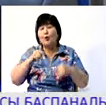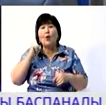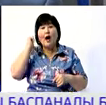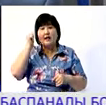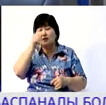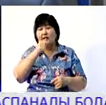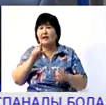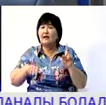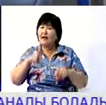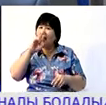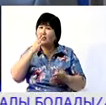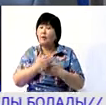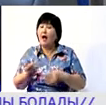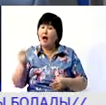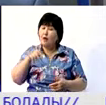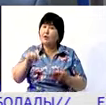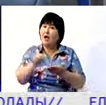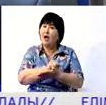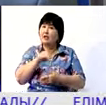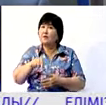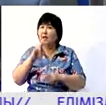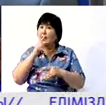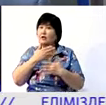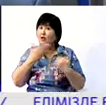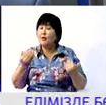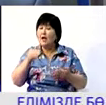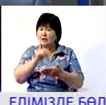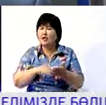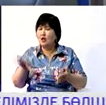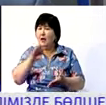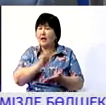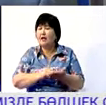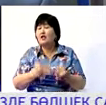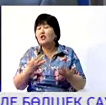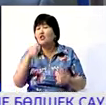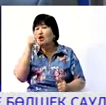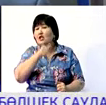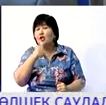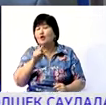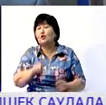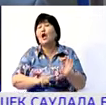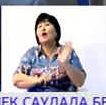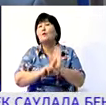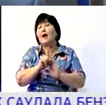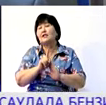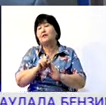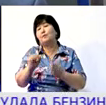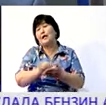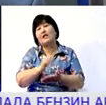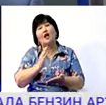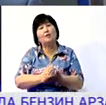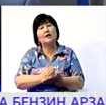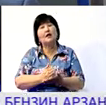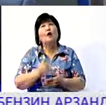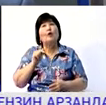кезде қате болады туған жылдары. Апаратта архивте қате болмайды. Ол тіркеуде бәрі тіркелген неше жылғы содан бастап материал алатынбыз.